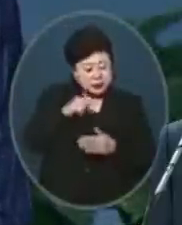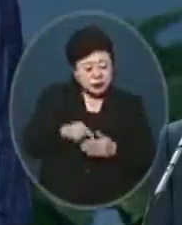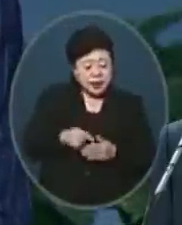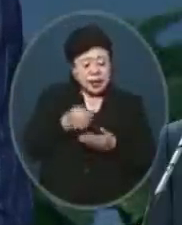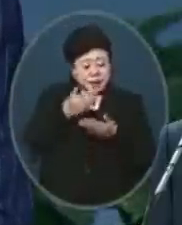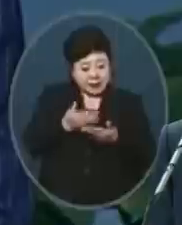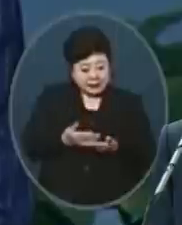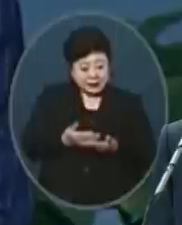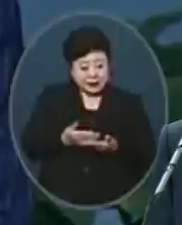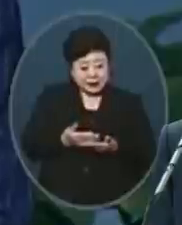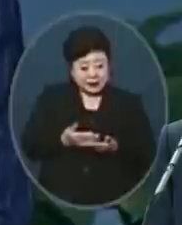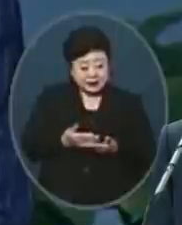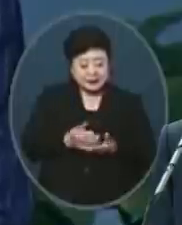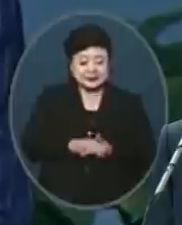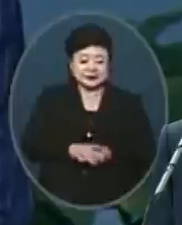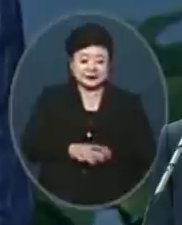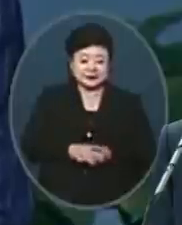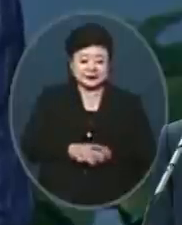받아들이면